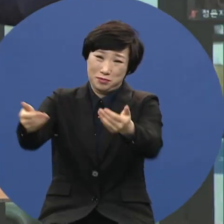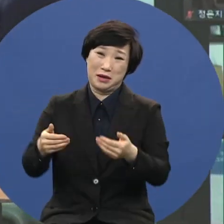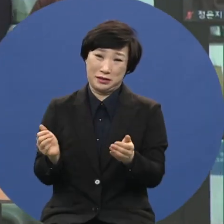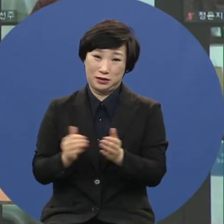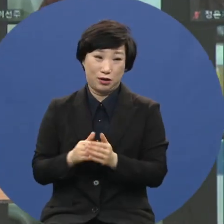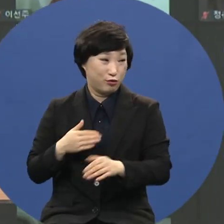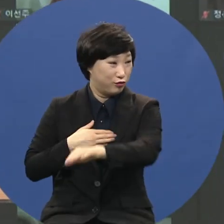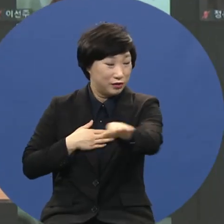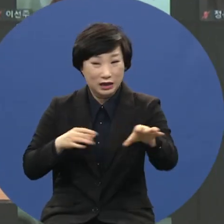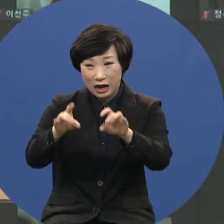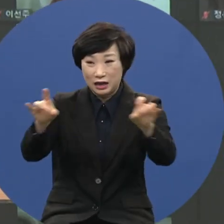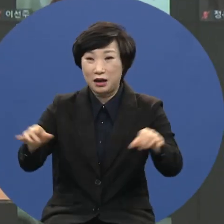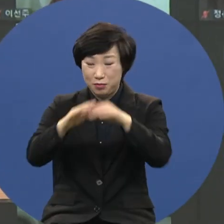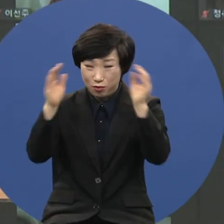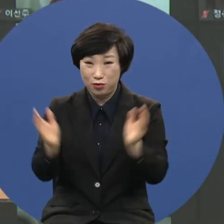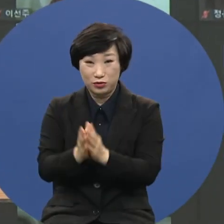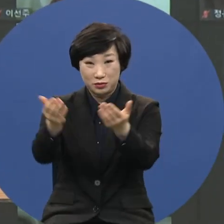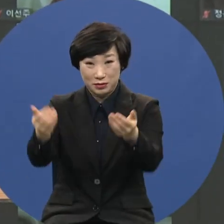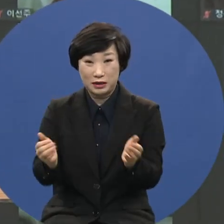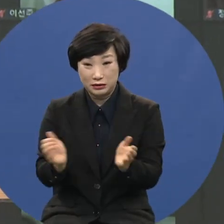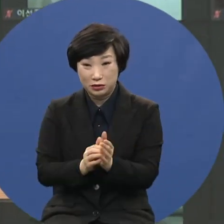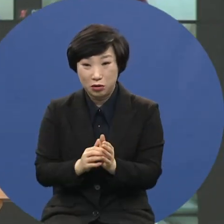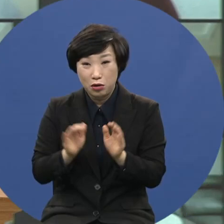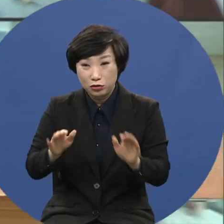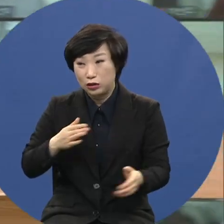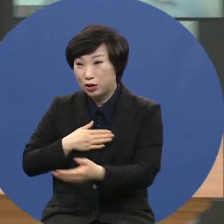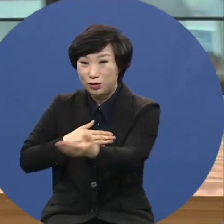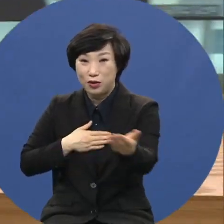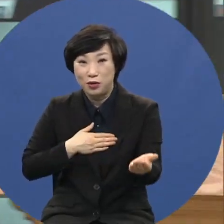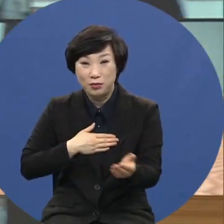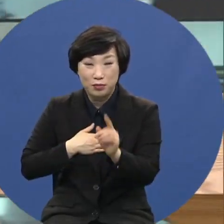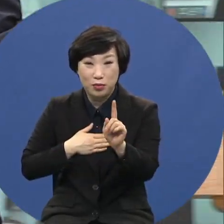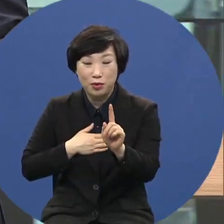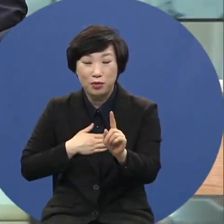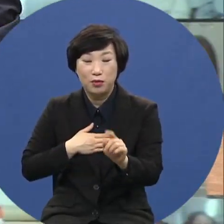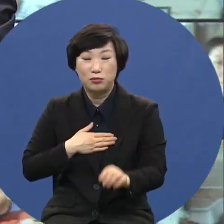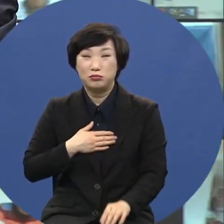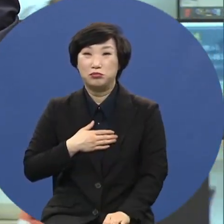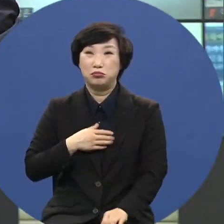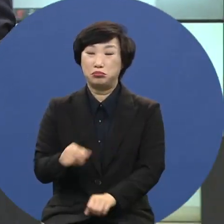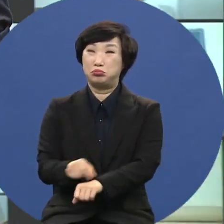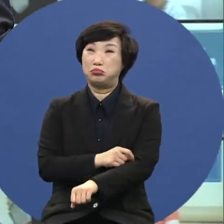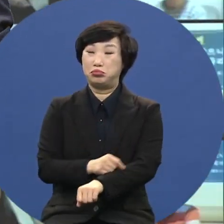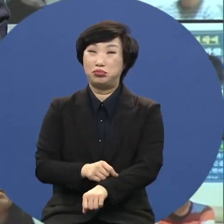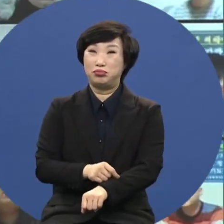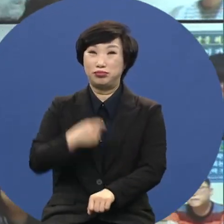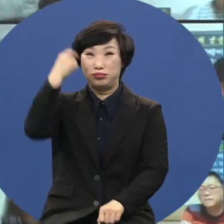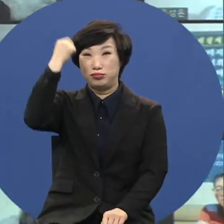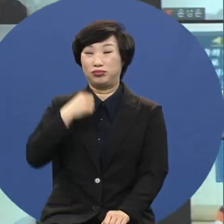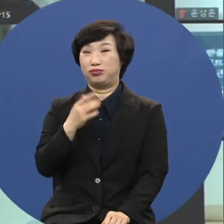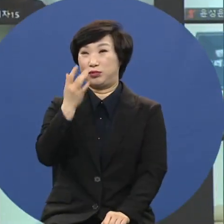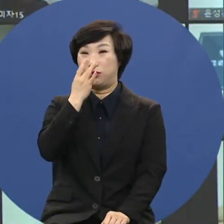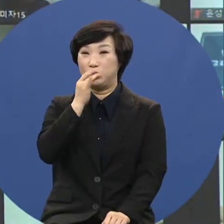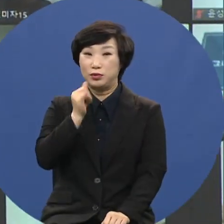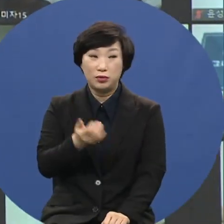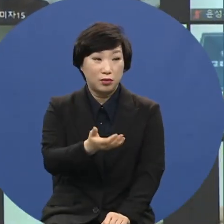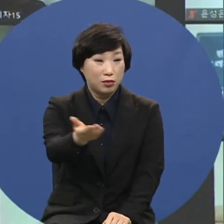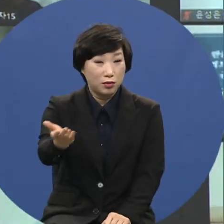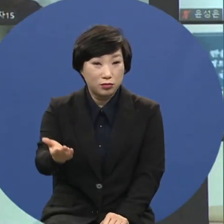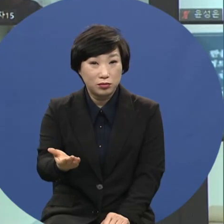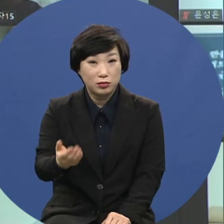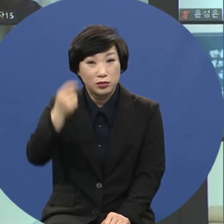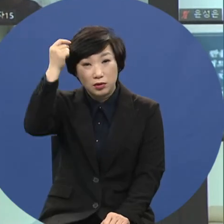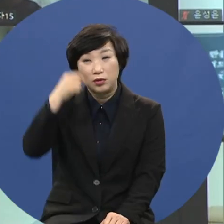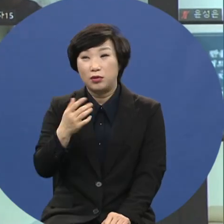모두에게 다. 근데 여러분은 별로 못 느껴. 별로